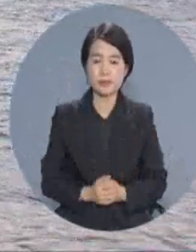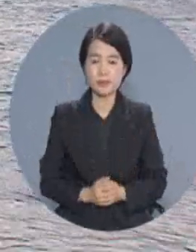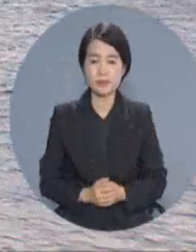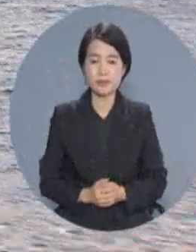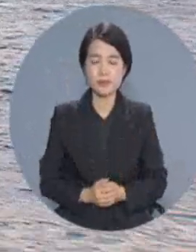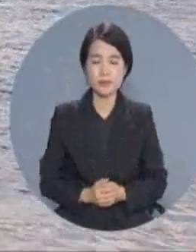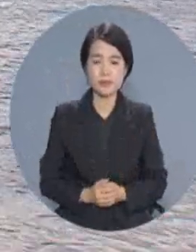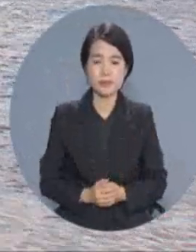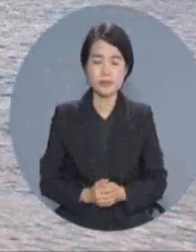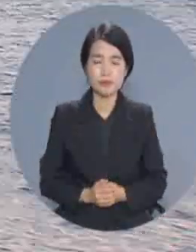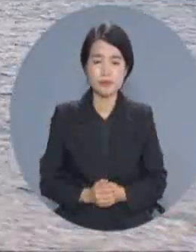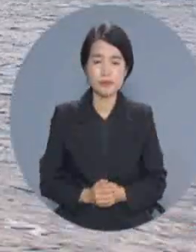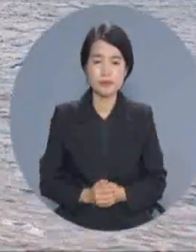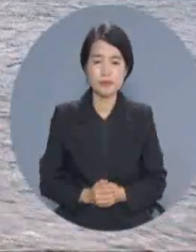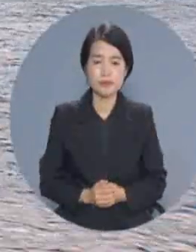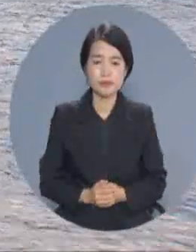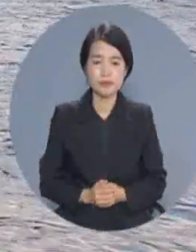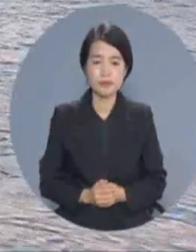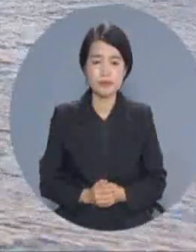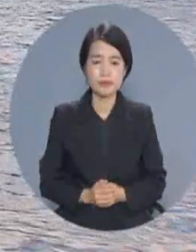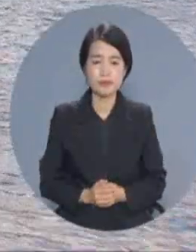지금까지 생활포커스 송유라였습니다.